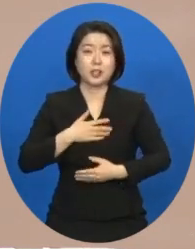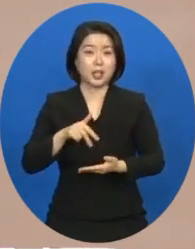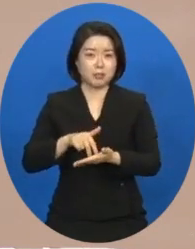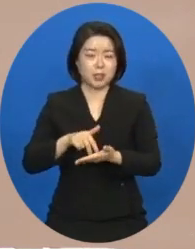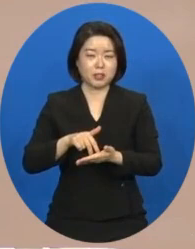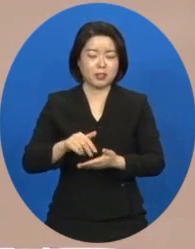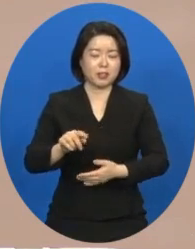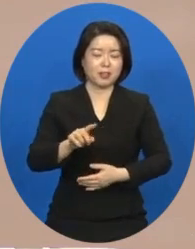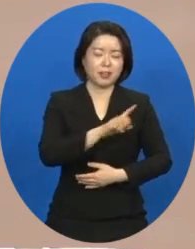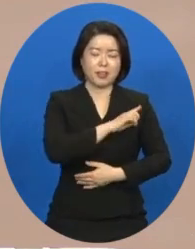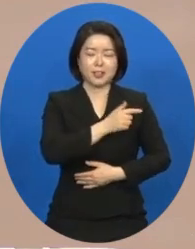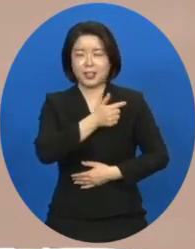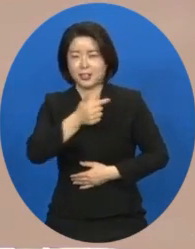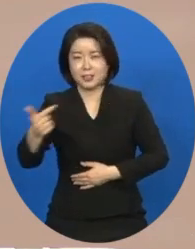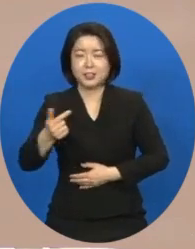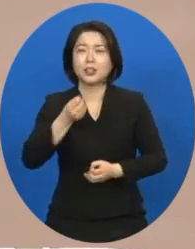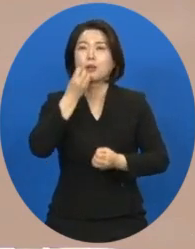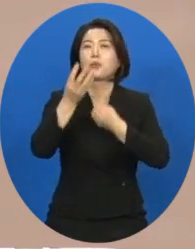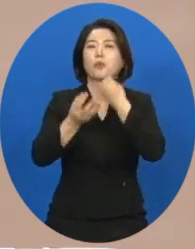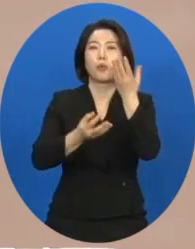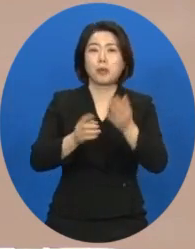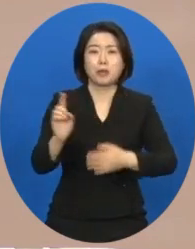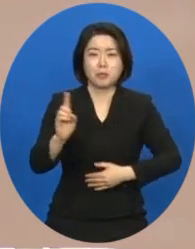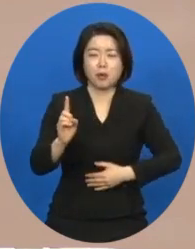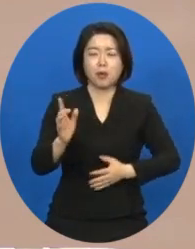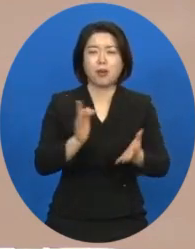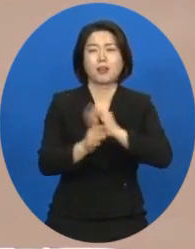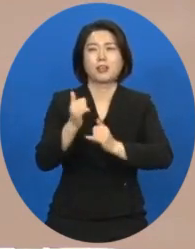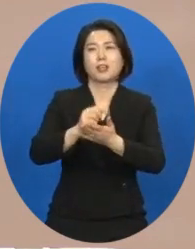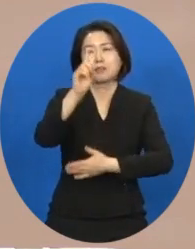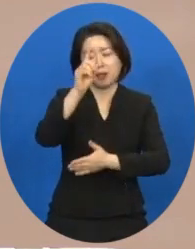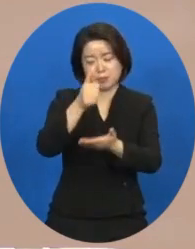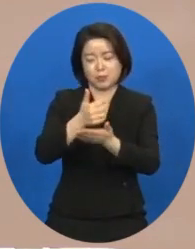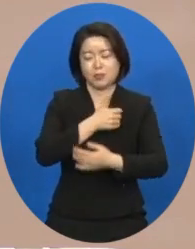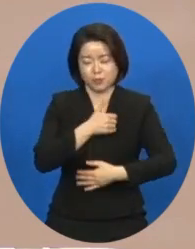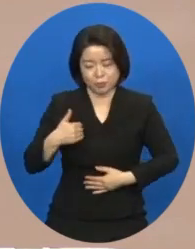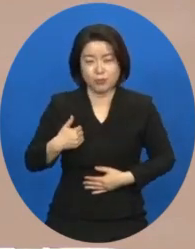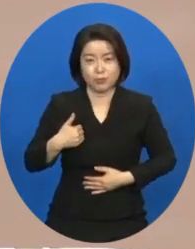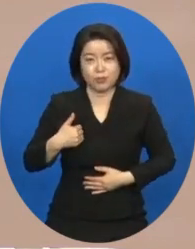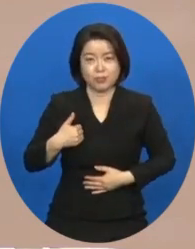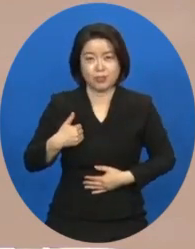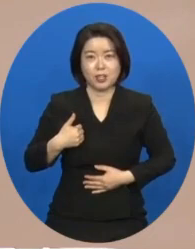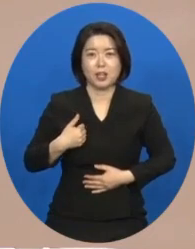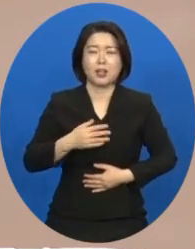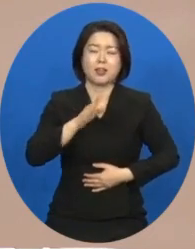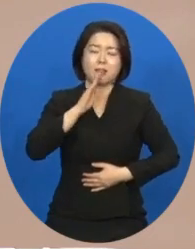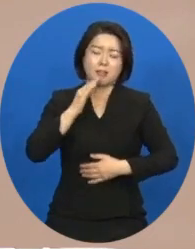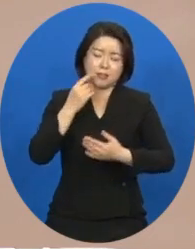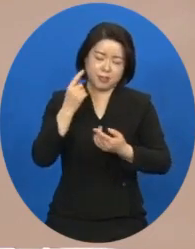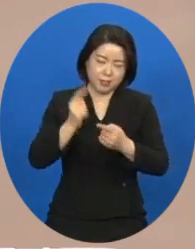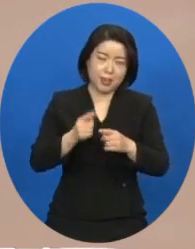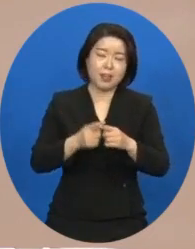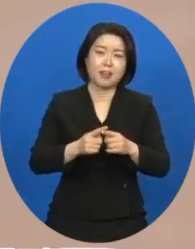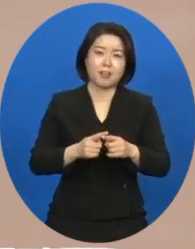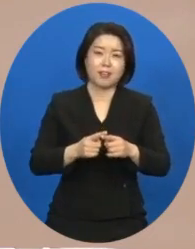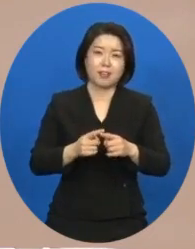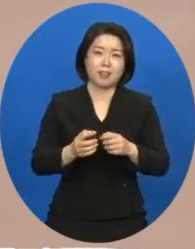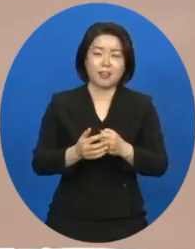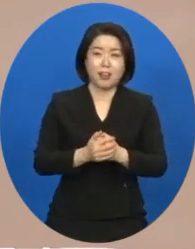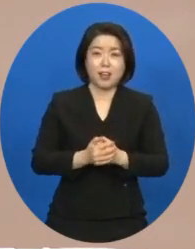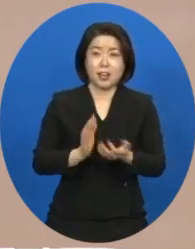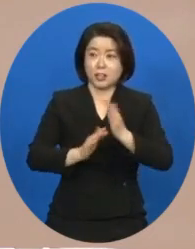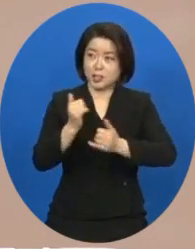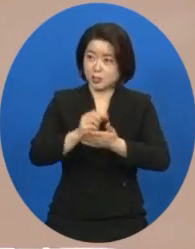큰 그런 고백이 예수님 한 분이면 충분한. 당연하지 뭐. 예수님 한 분이면